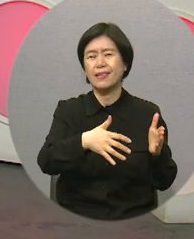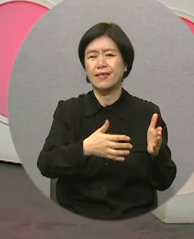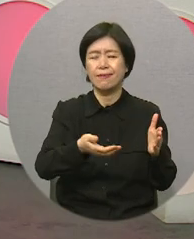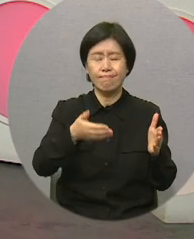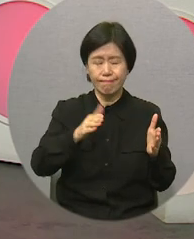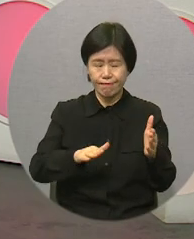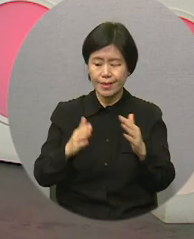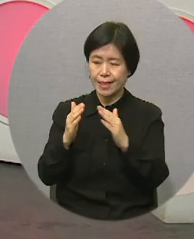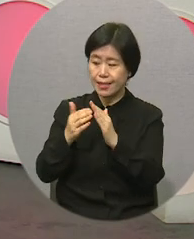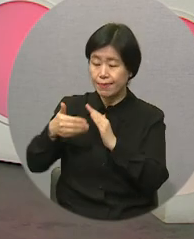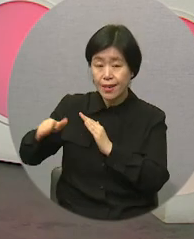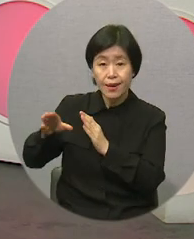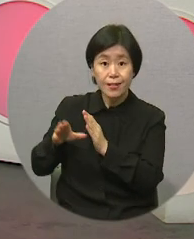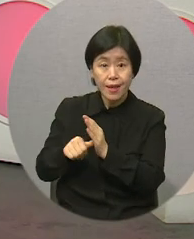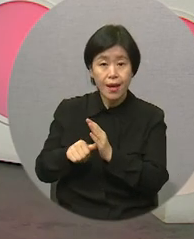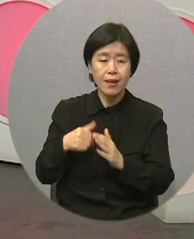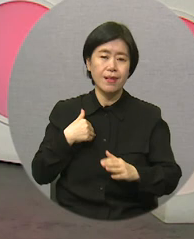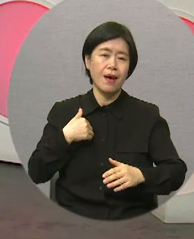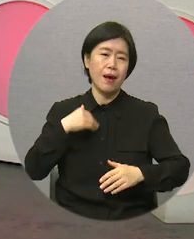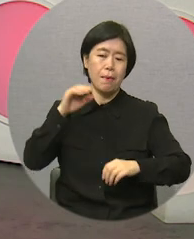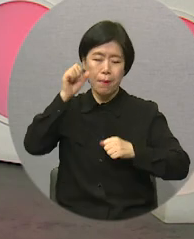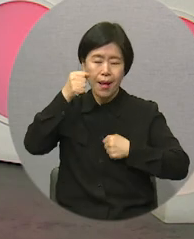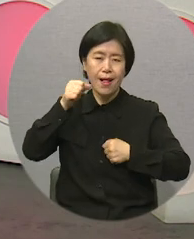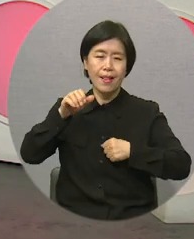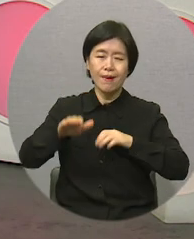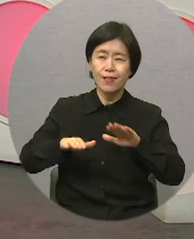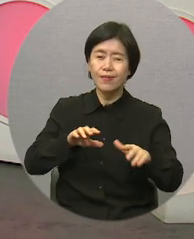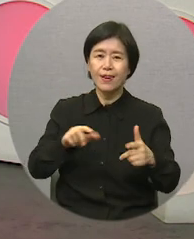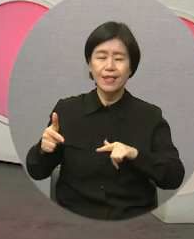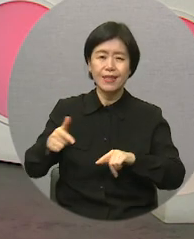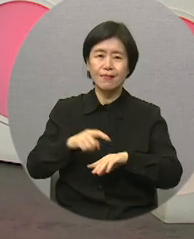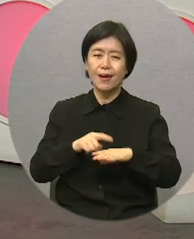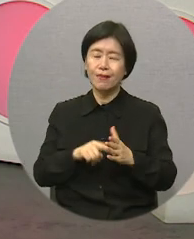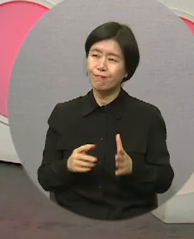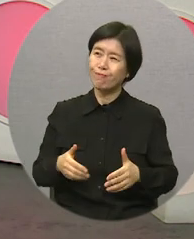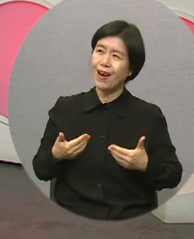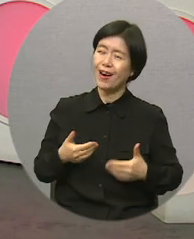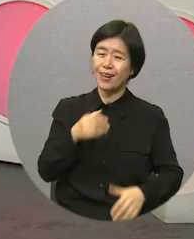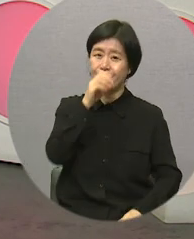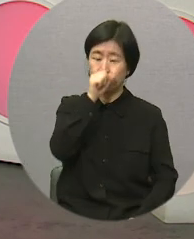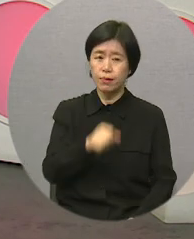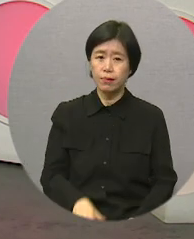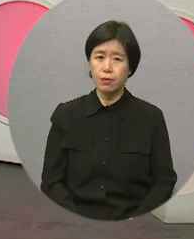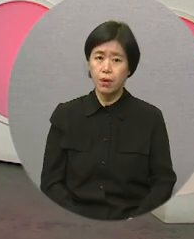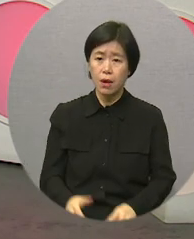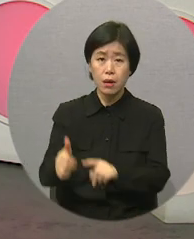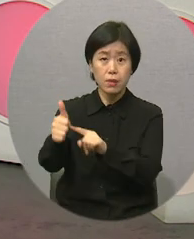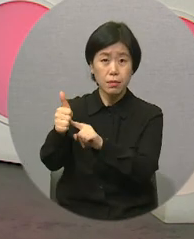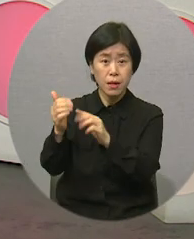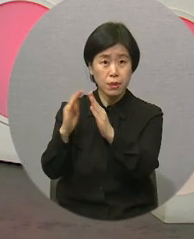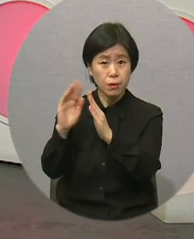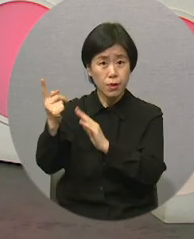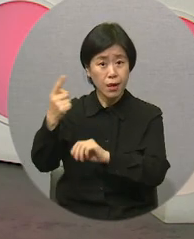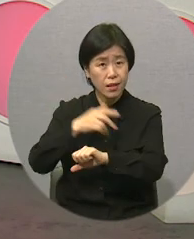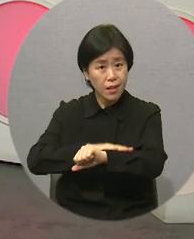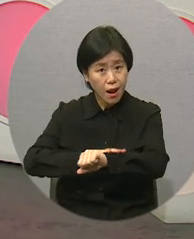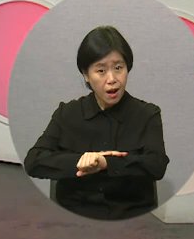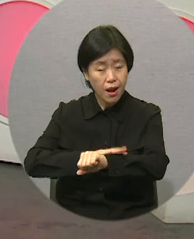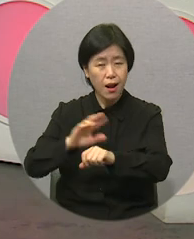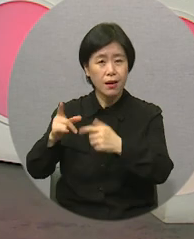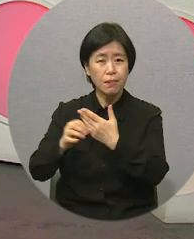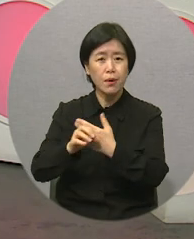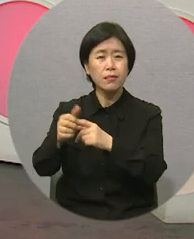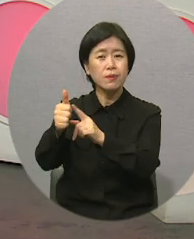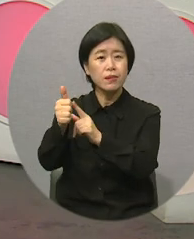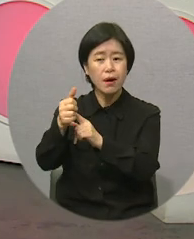향했으나 발걸음은 평소보다 가벼웠으며 아저씨는 집에 잘 들어가셨을까? 딸은 아빠의 애정을